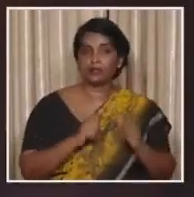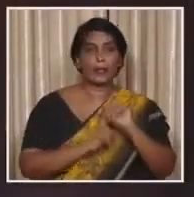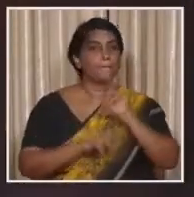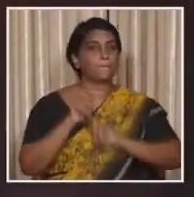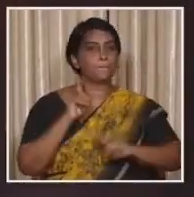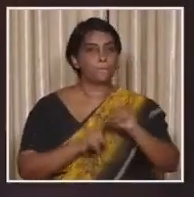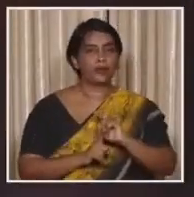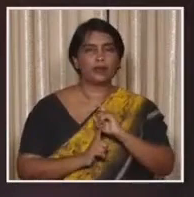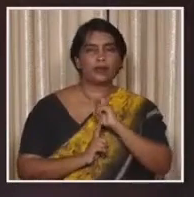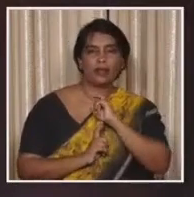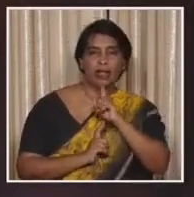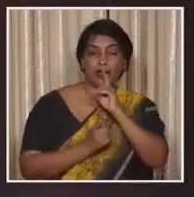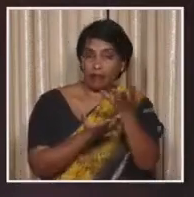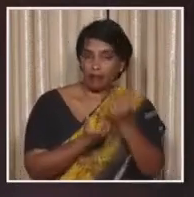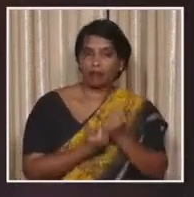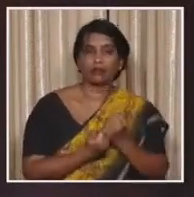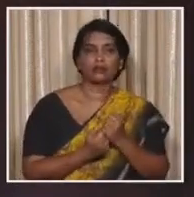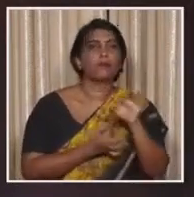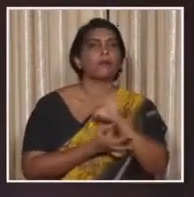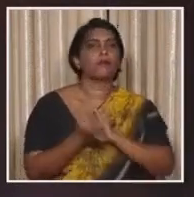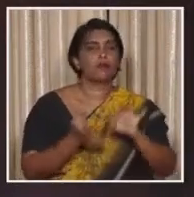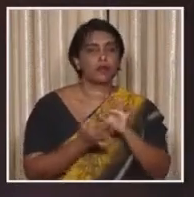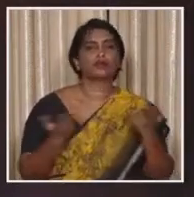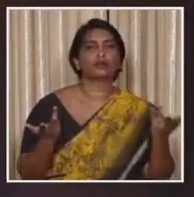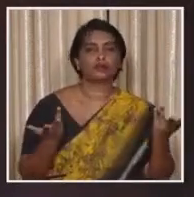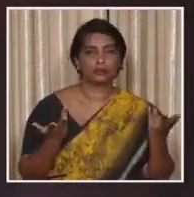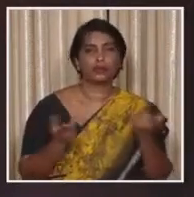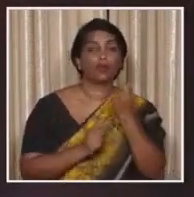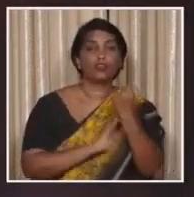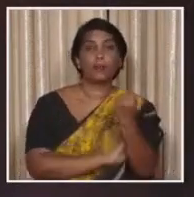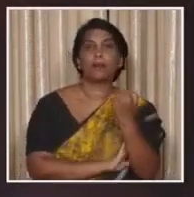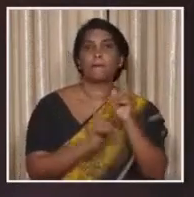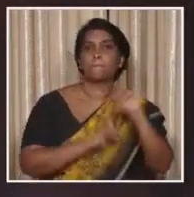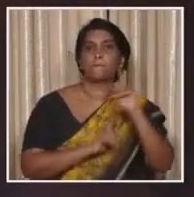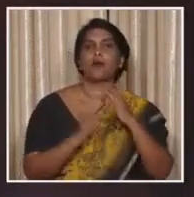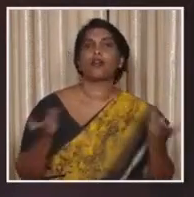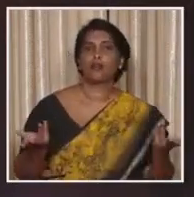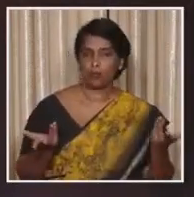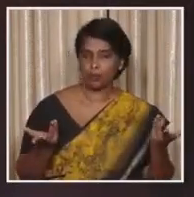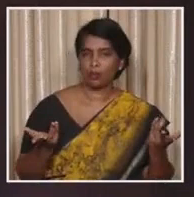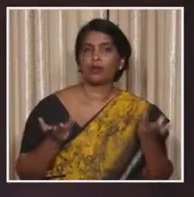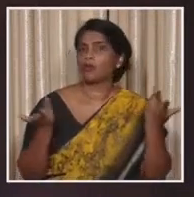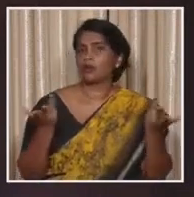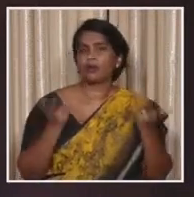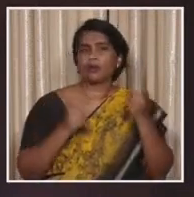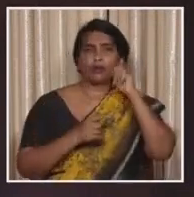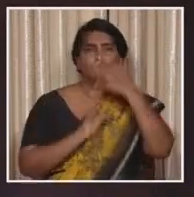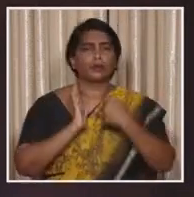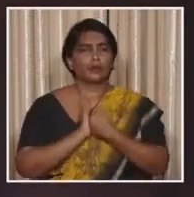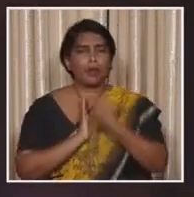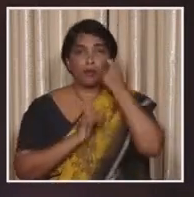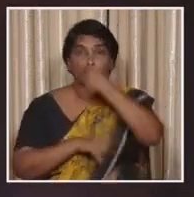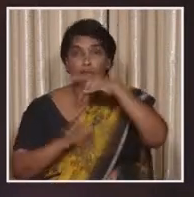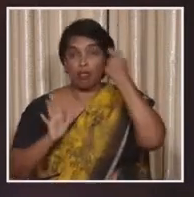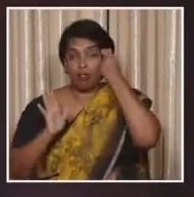இப்போது அருகில் சென்றே சொத்துக்களை விற்கப் போகிறார்கள். அந்த வகையில் அதானி உள்ளிட்டவர்களையும் ஜனாதிபதி சந்தித்துள்ளார். அவரிடம்